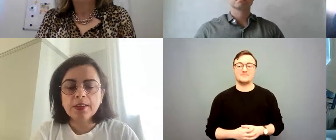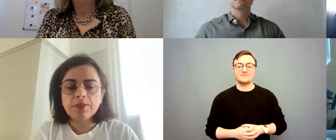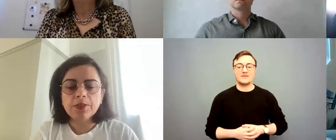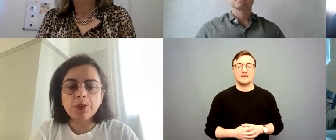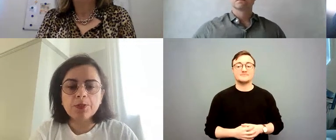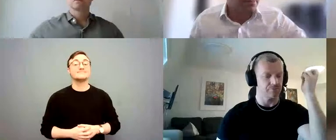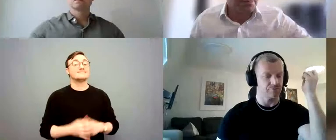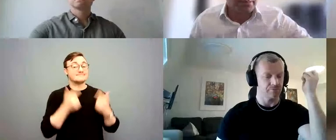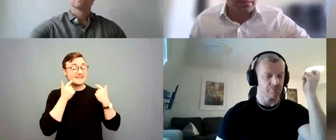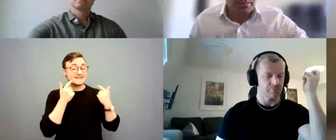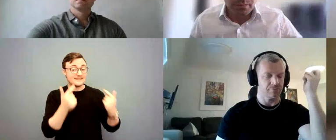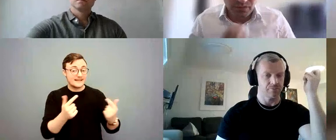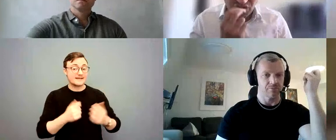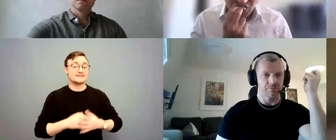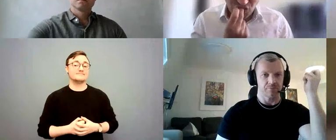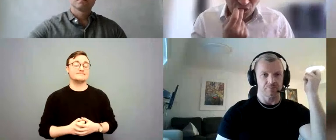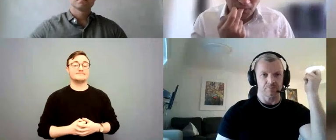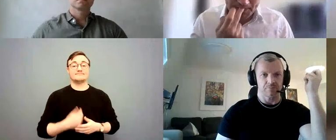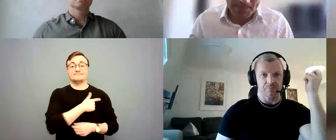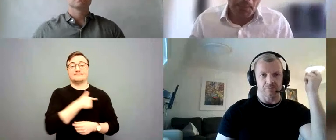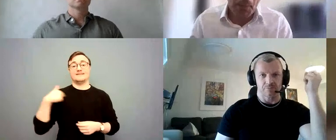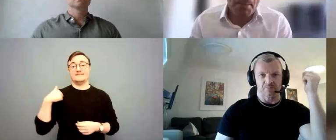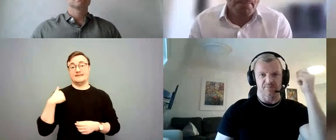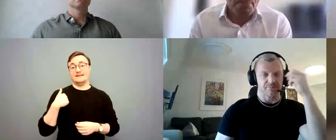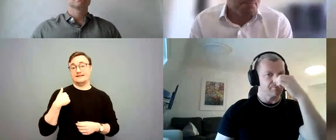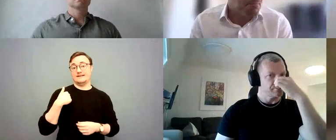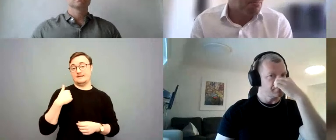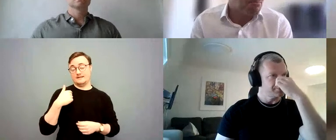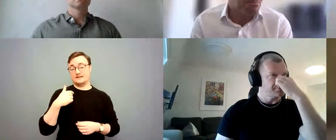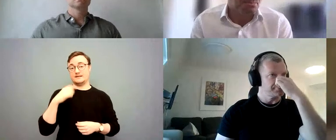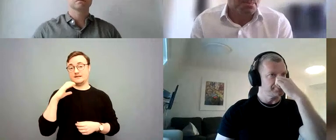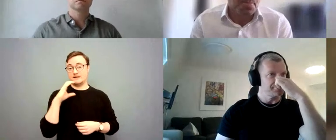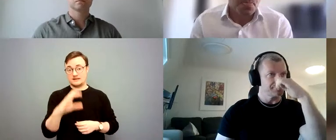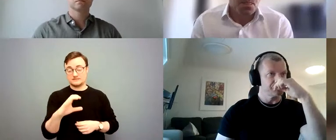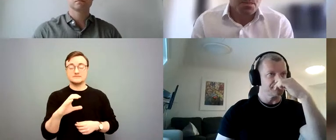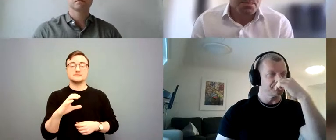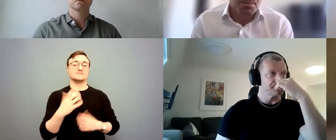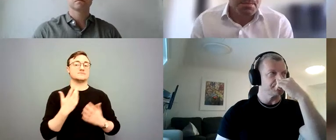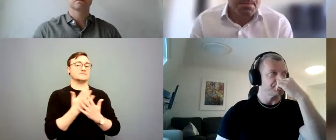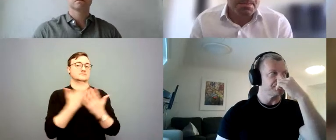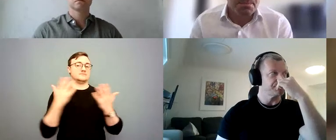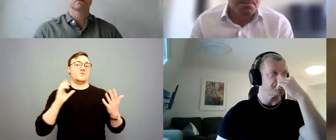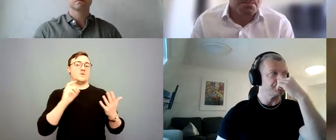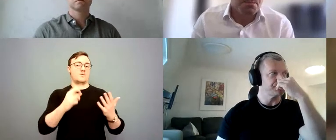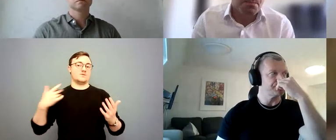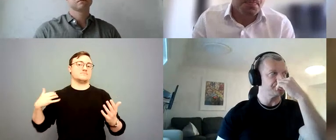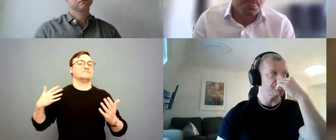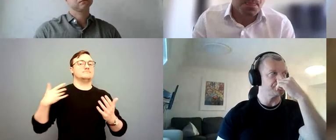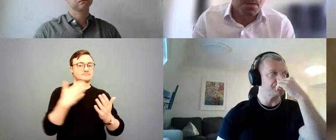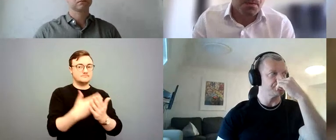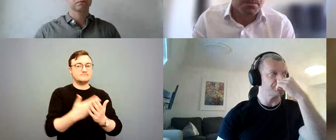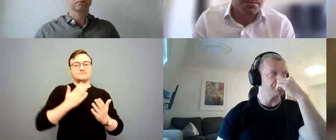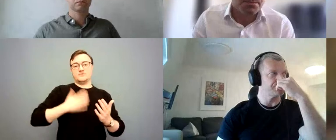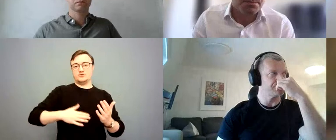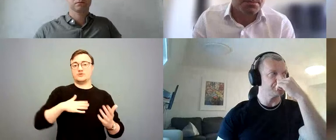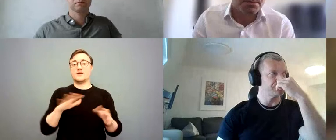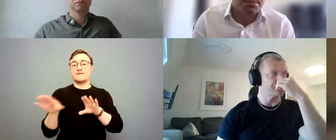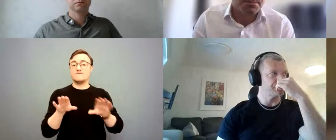tack. Vi har ju från Socialdemokraternas del i många år förespråkat att vårdcentralerna ska få